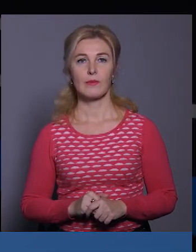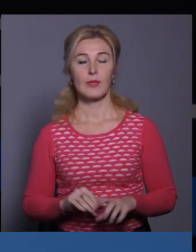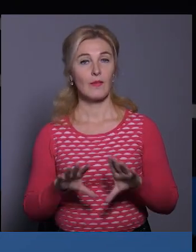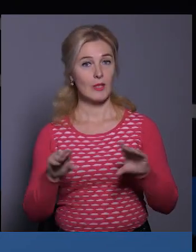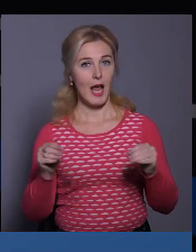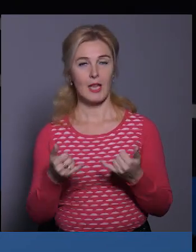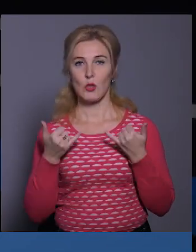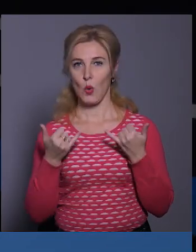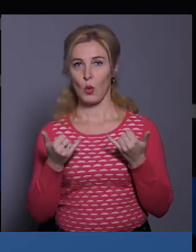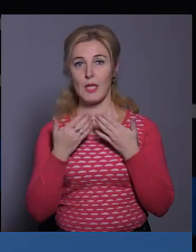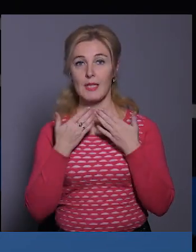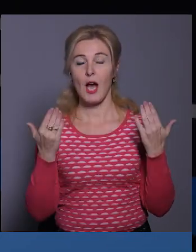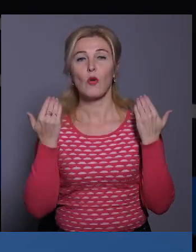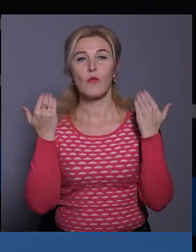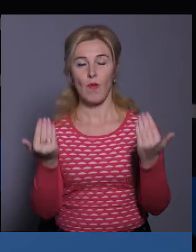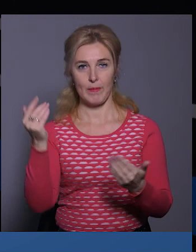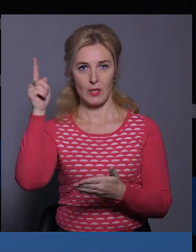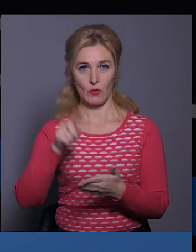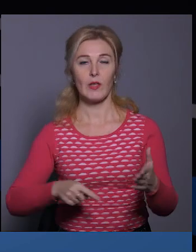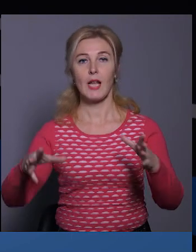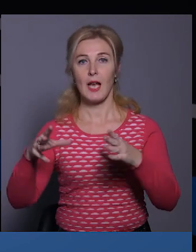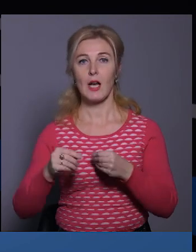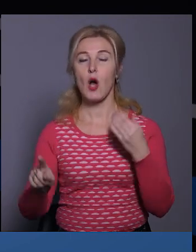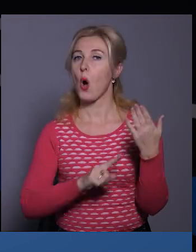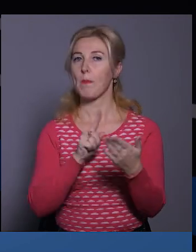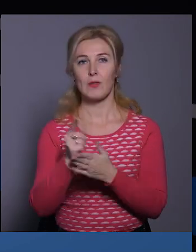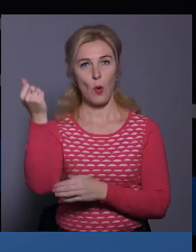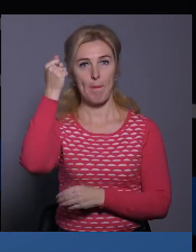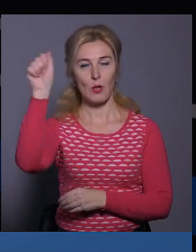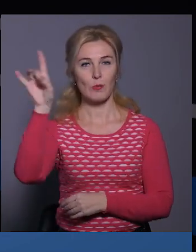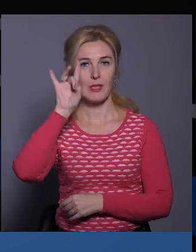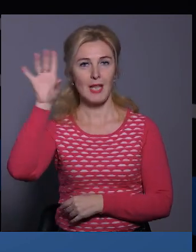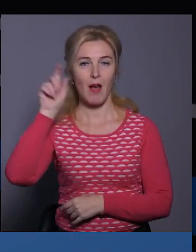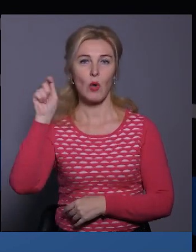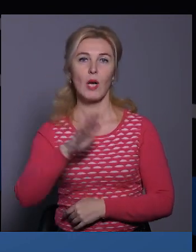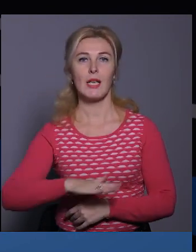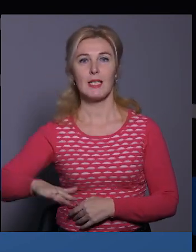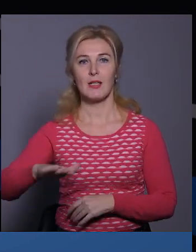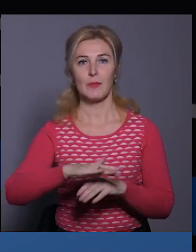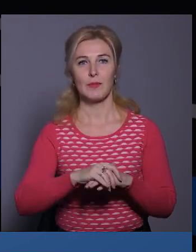Це все на сьогодні. Дякуємо вам за довіру. Разом неодмінно переможемо. Слава Україні!